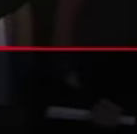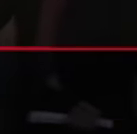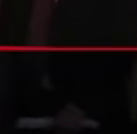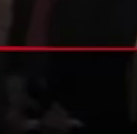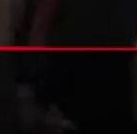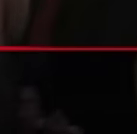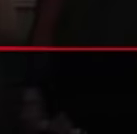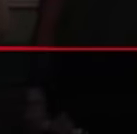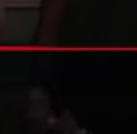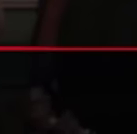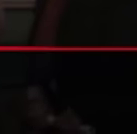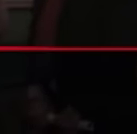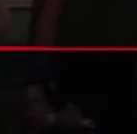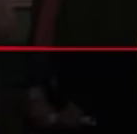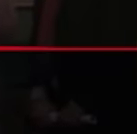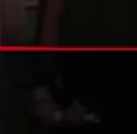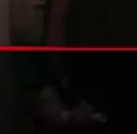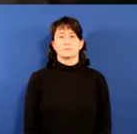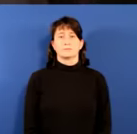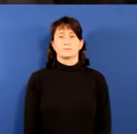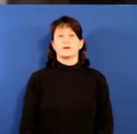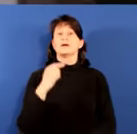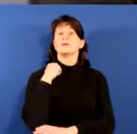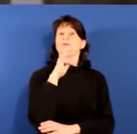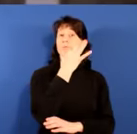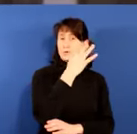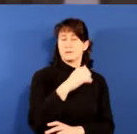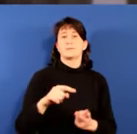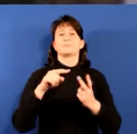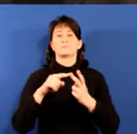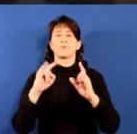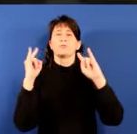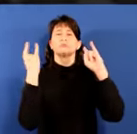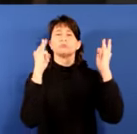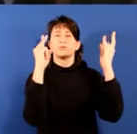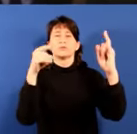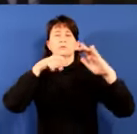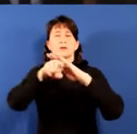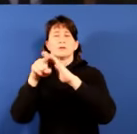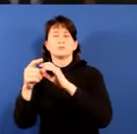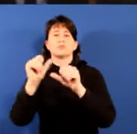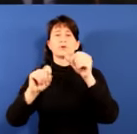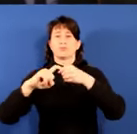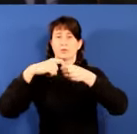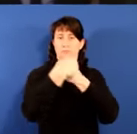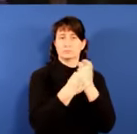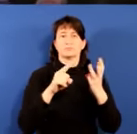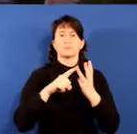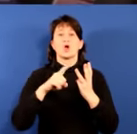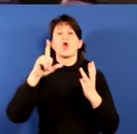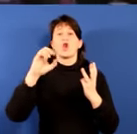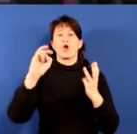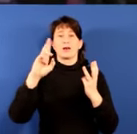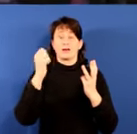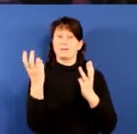Bizkaiko Foru Aldundiaren nekazaritza sailak, Bizkaiko Basogintza Elkarteak eta Lorra Kooperatiba Sozietateak lankidetza hitzarmena sinatu